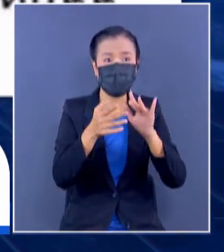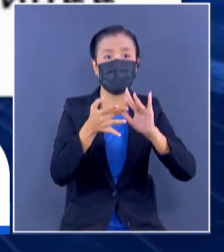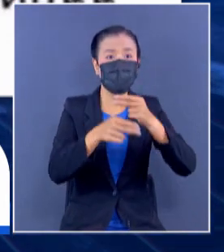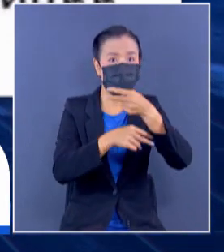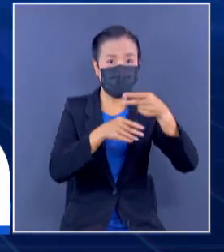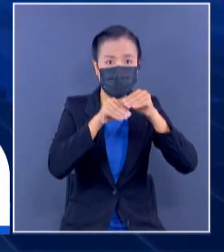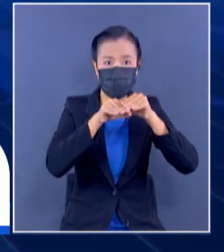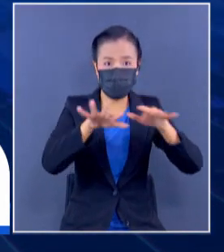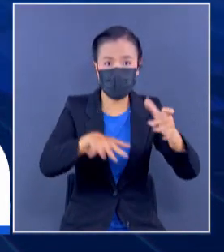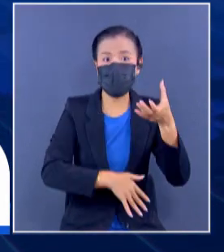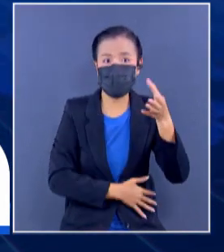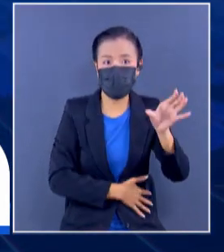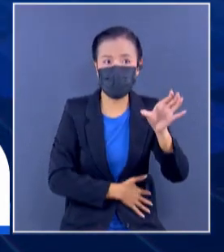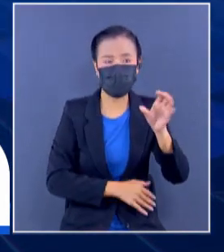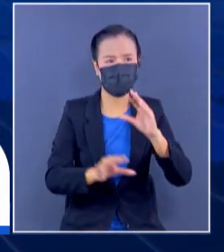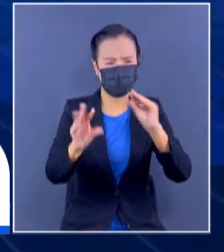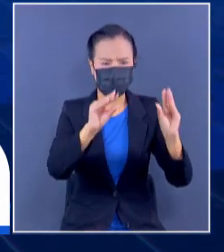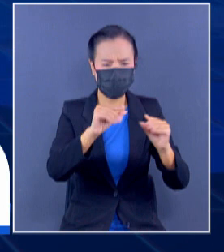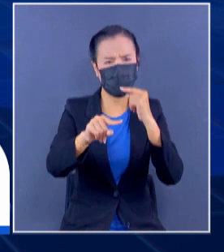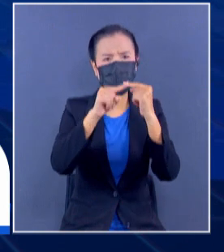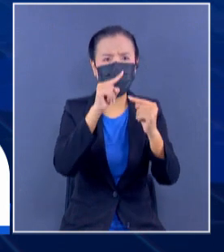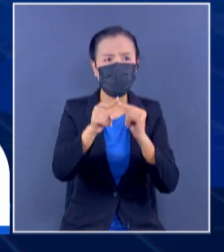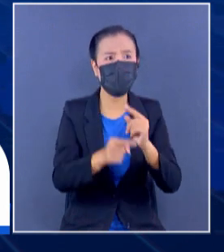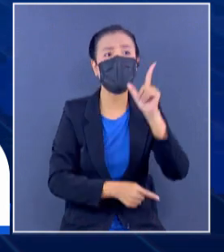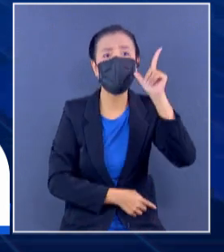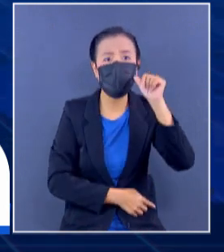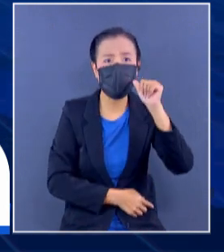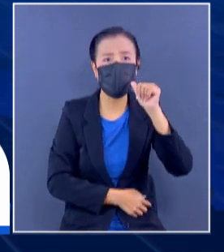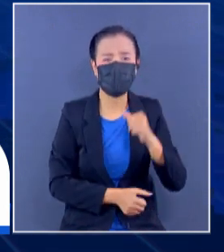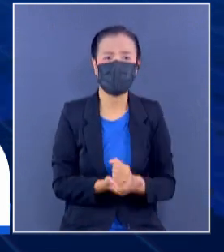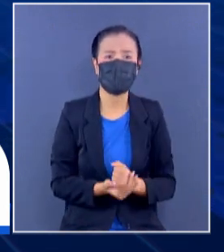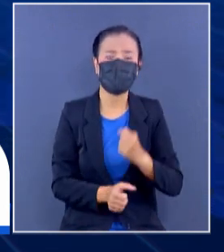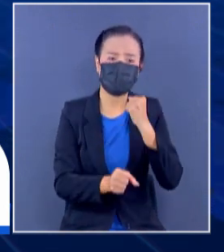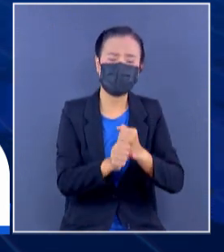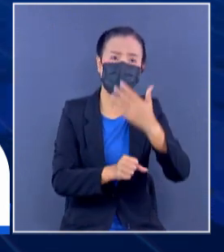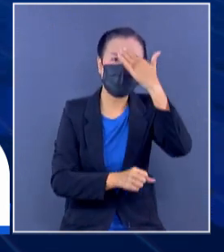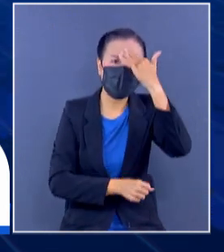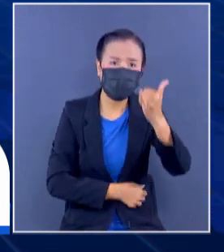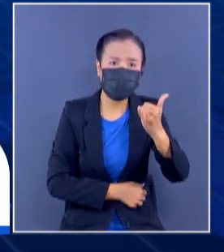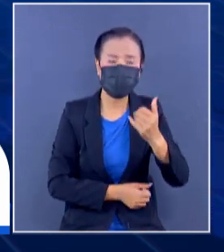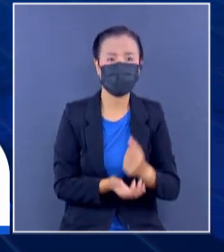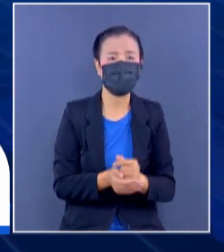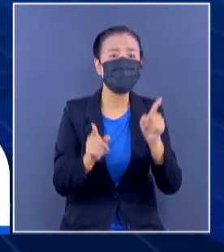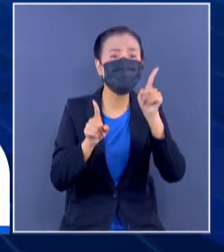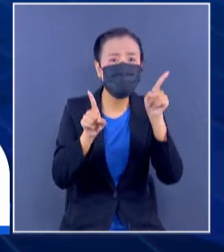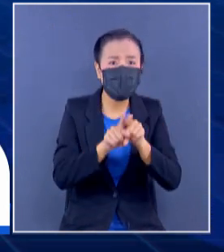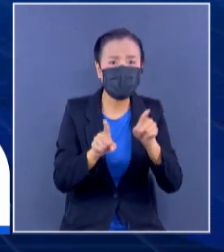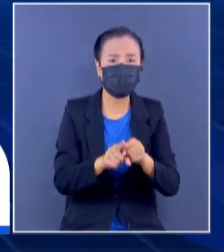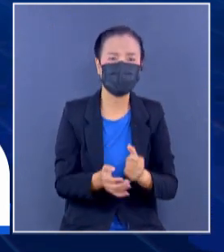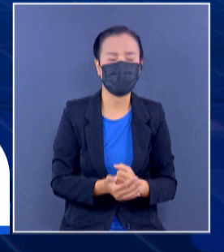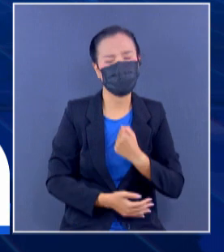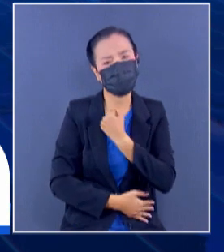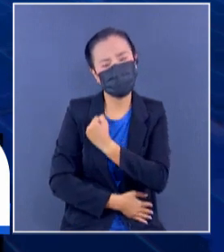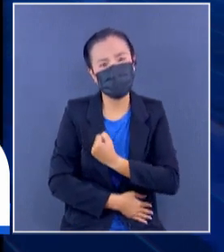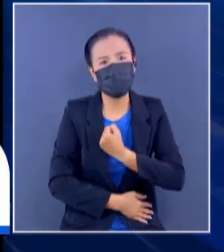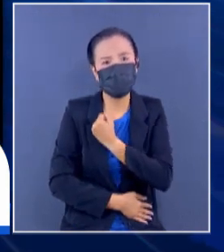ไปครับกระแสวิพากษ์วิจารณ์อย่างมากถึงผู้เป็นแม่ว่าทำอย่างนี้ได้ยังไงแล้วก็พูดเป็นเสียงเดียวกันเลยครับว่าหดหู่จริ